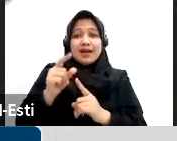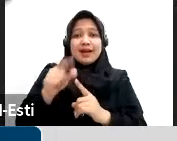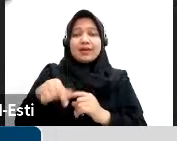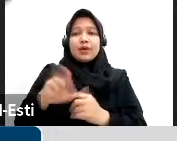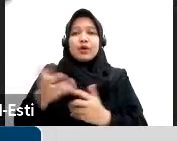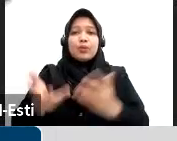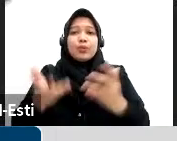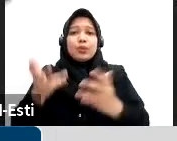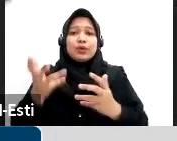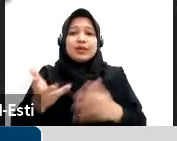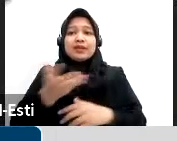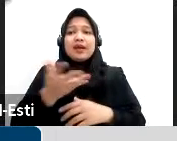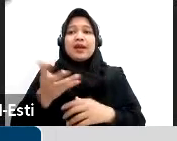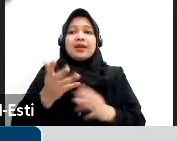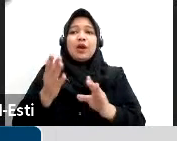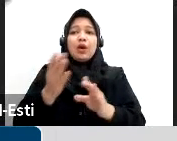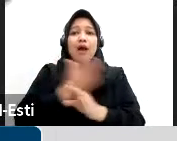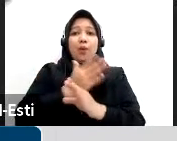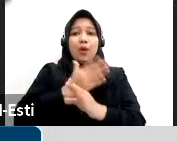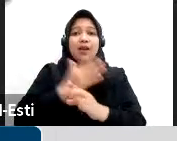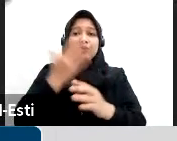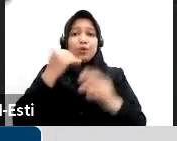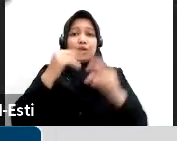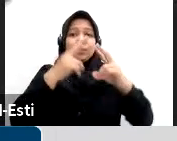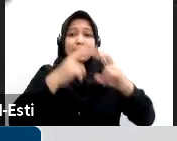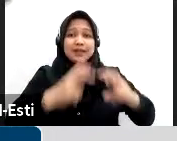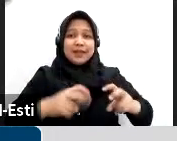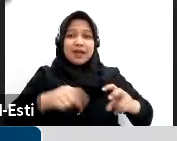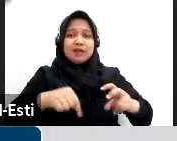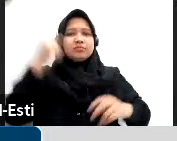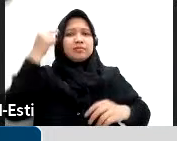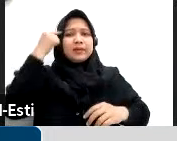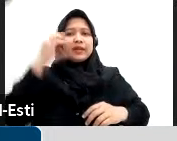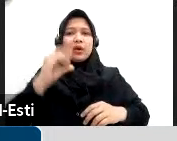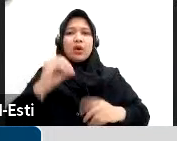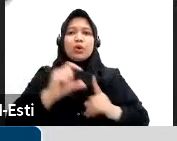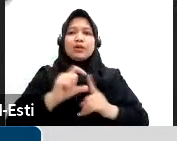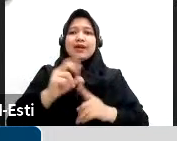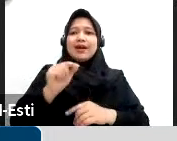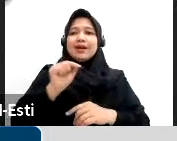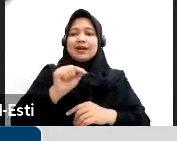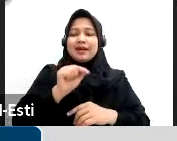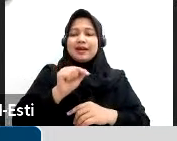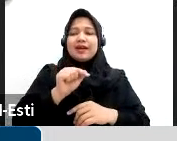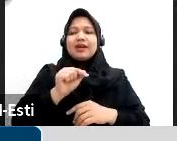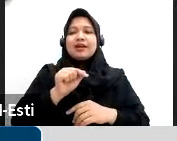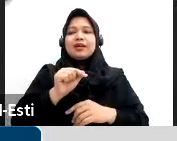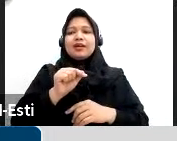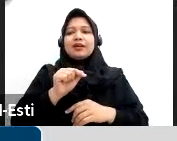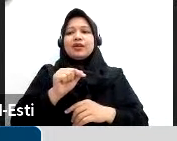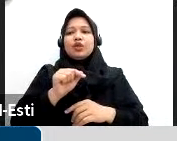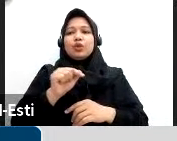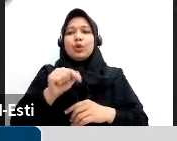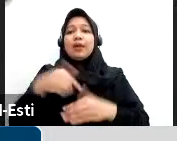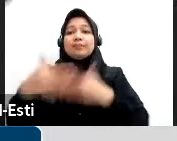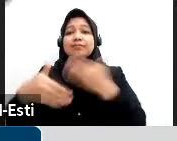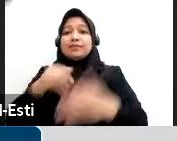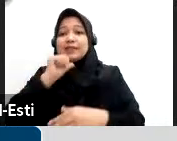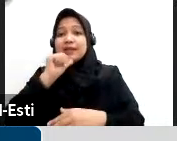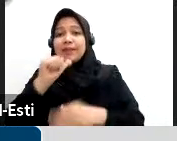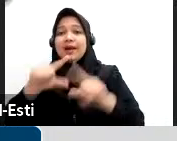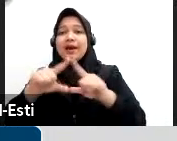barangkali laut awal non kajian ini kami berpikir bahwa orde er adalah dalam konteks dilaksanakanlah liar namun memang